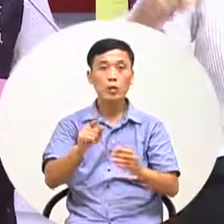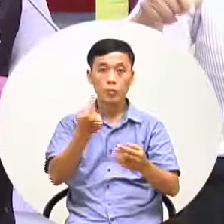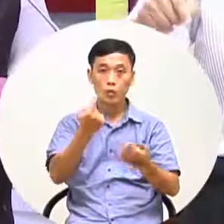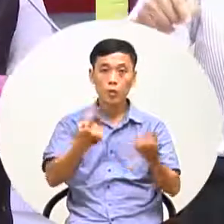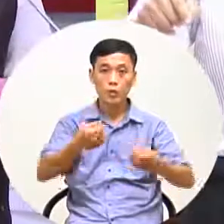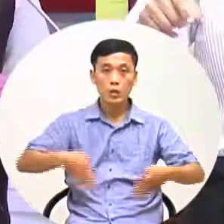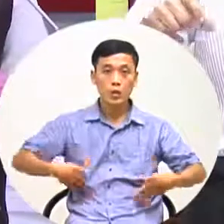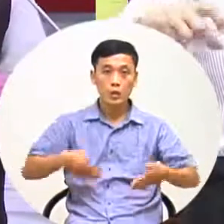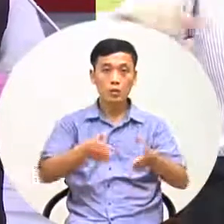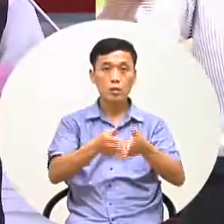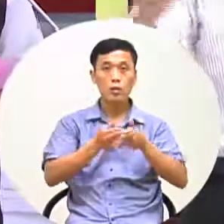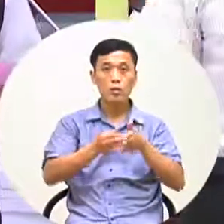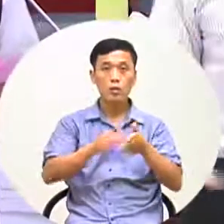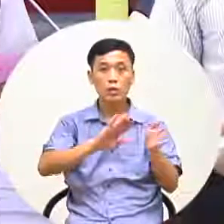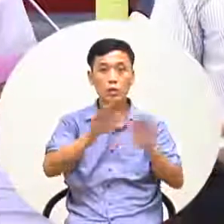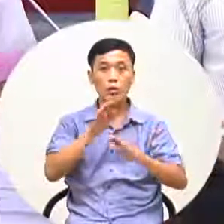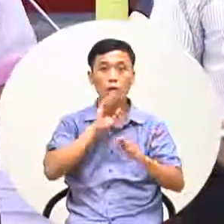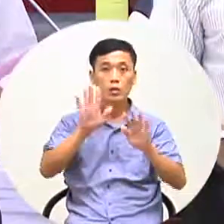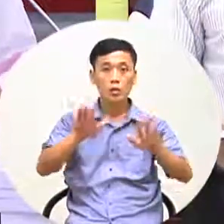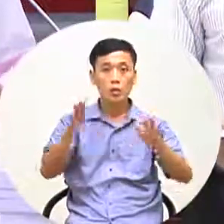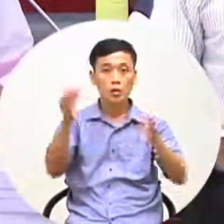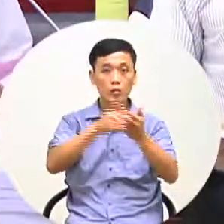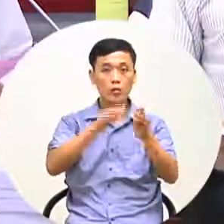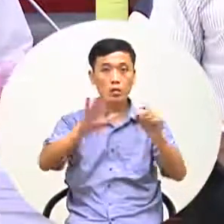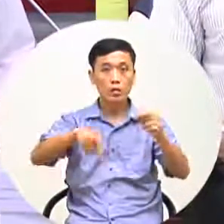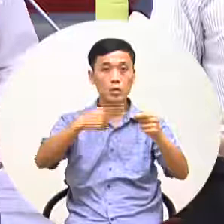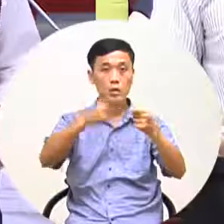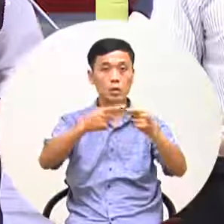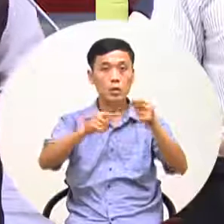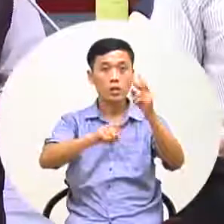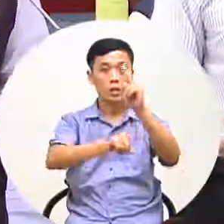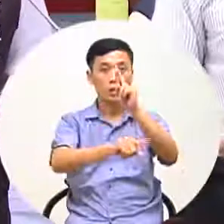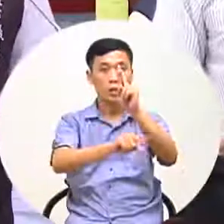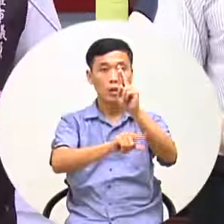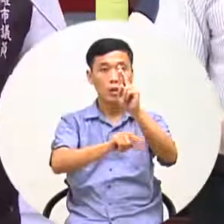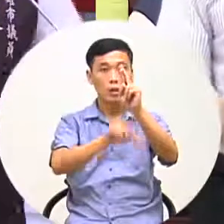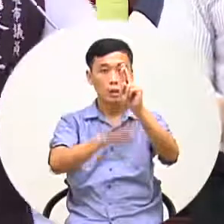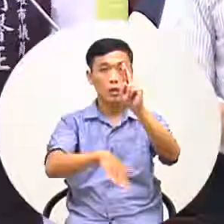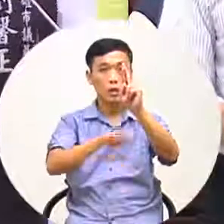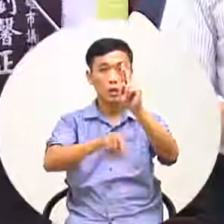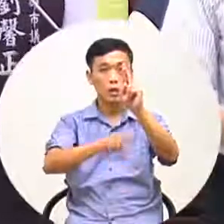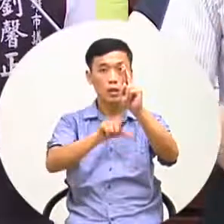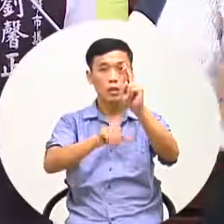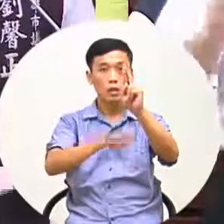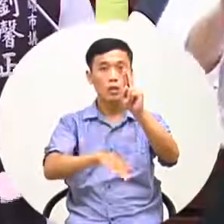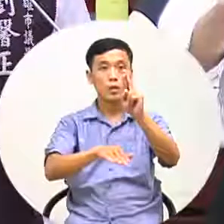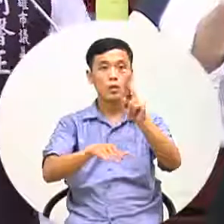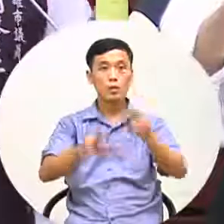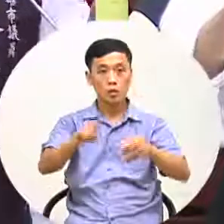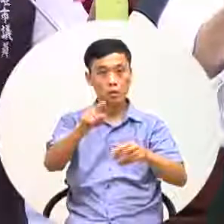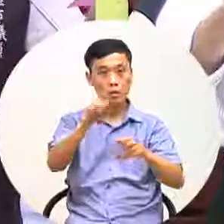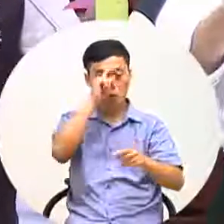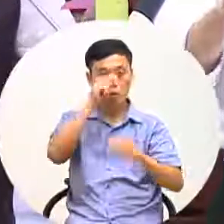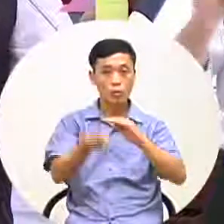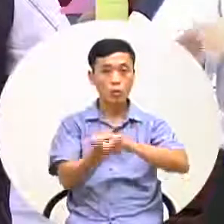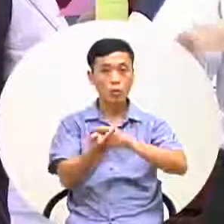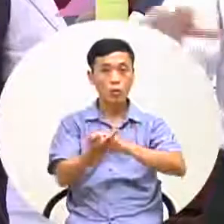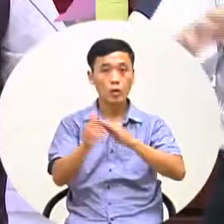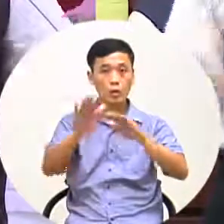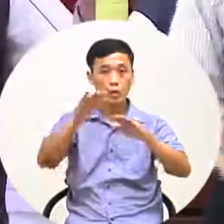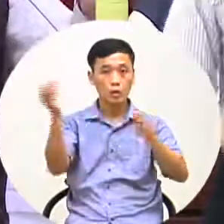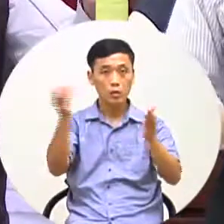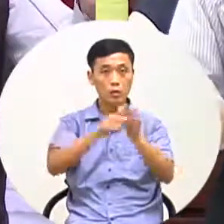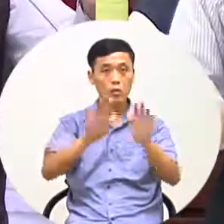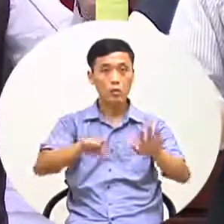今年的年底。 这个千万要赶快哈。 到今年的年底，才会把这